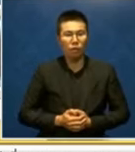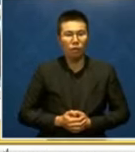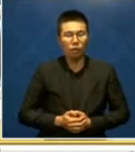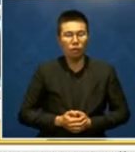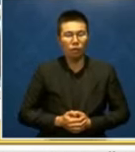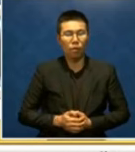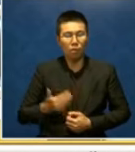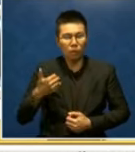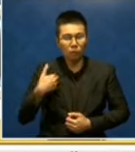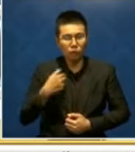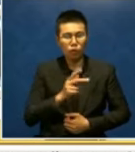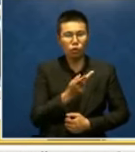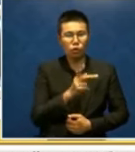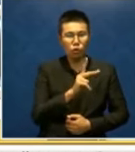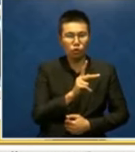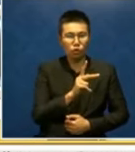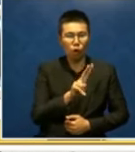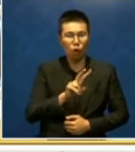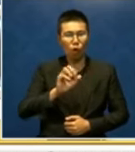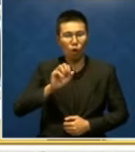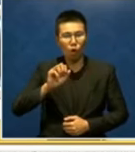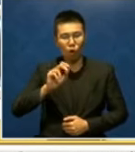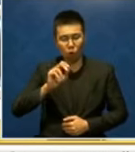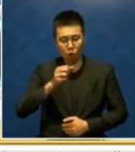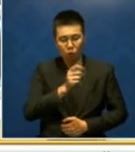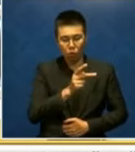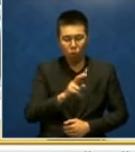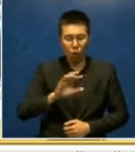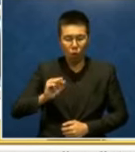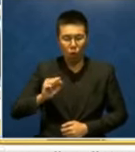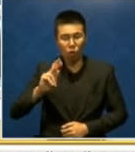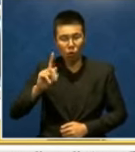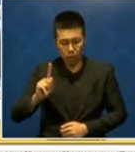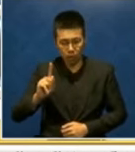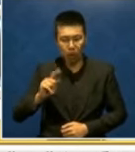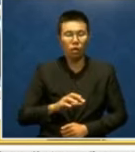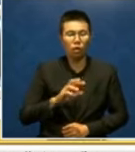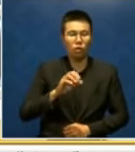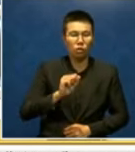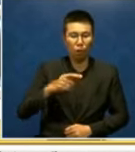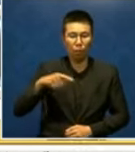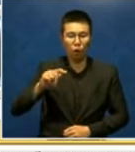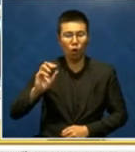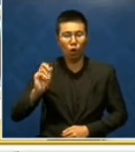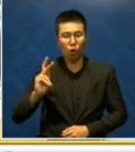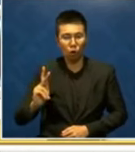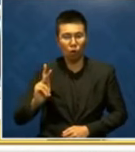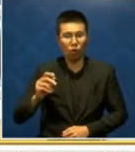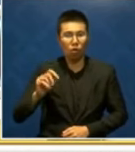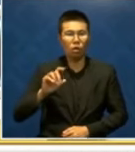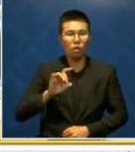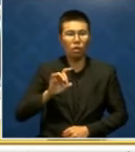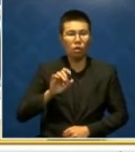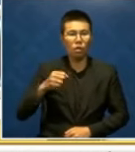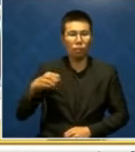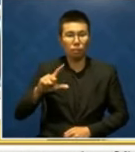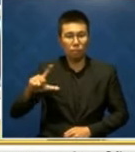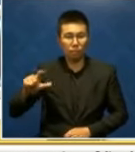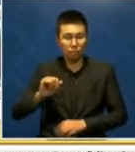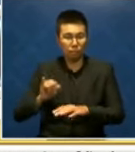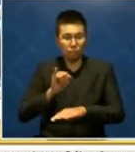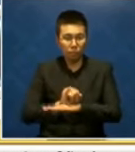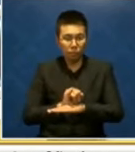1 7ล้านไร่ที่ป่า 10ล้านไร่สปก 33ล้านไร่ผมมั่นใจครับว่ารัฐบาลโดย